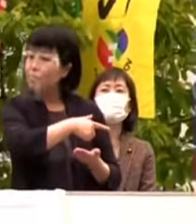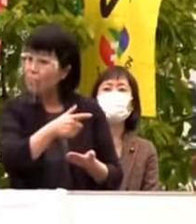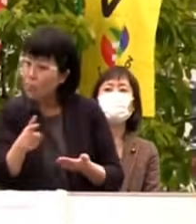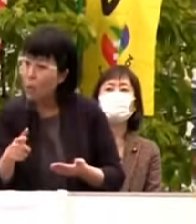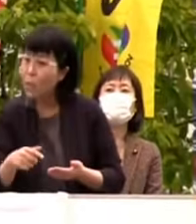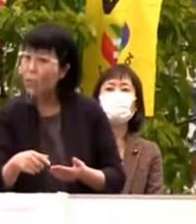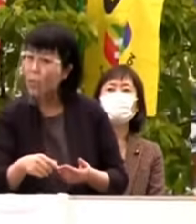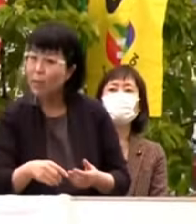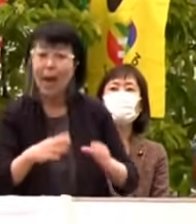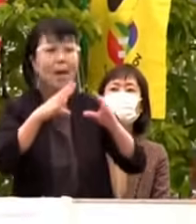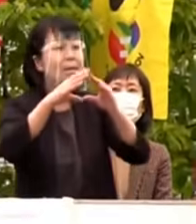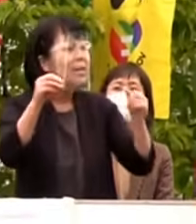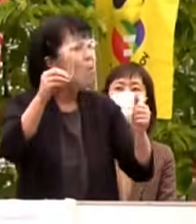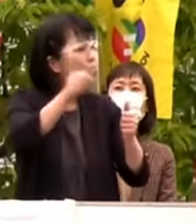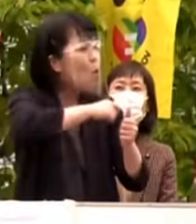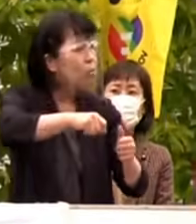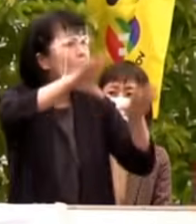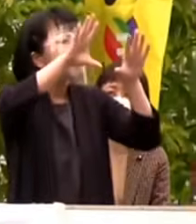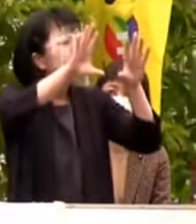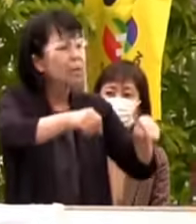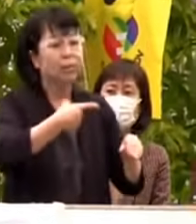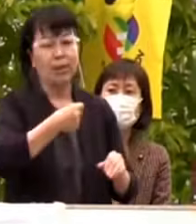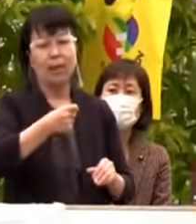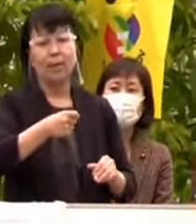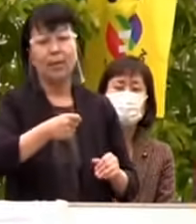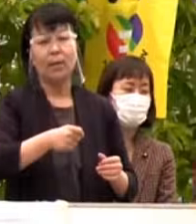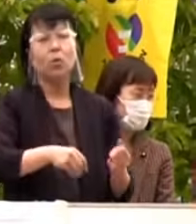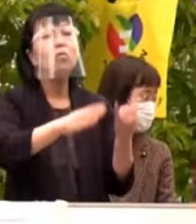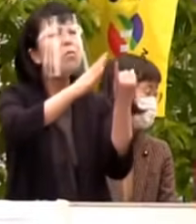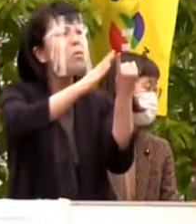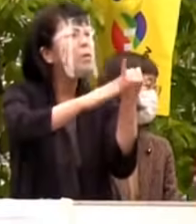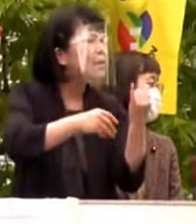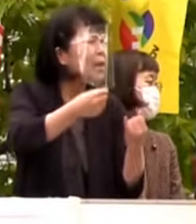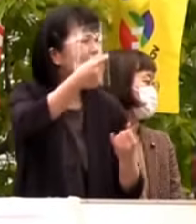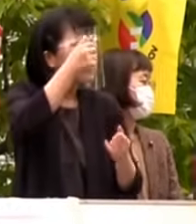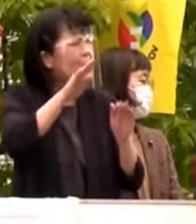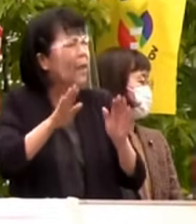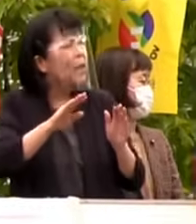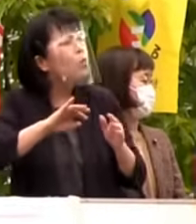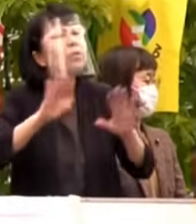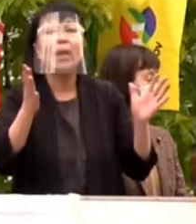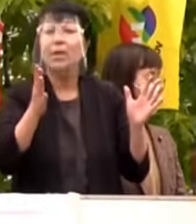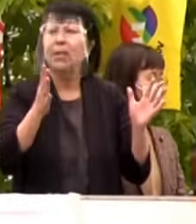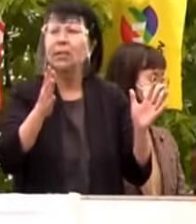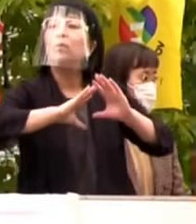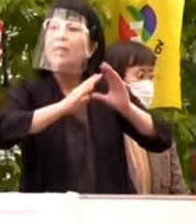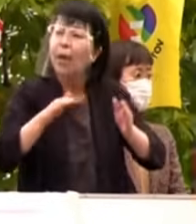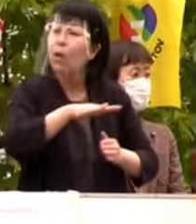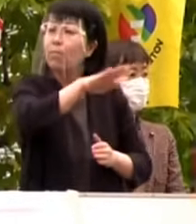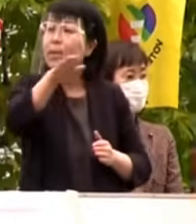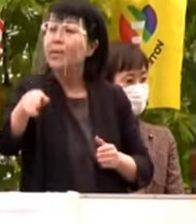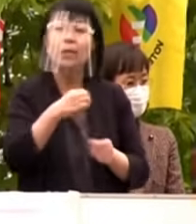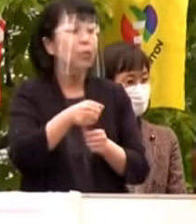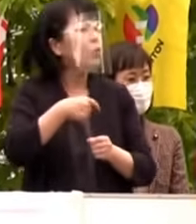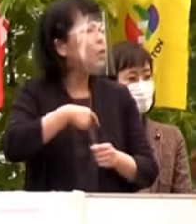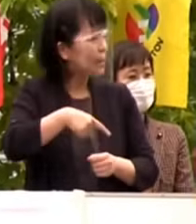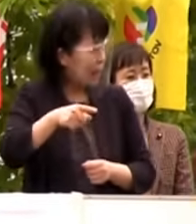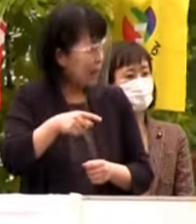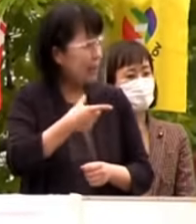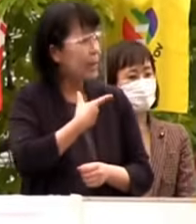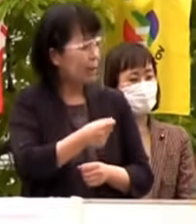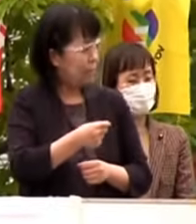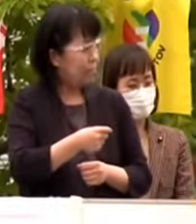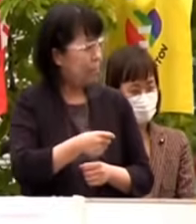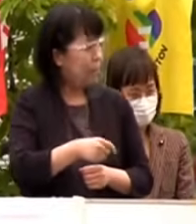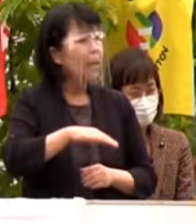性暴力もなくしていきたい。痴漢被害のない社会をみんなで作っていきたい。誰もが自分らしく生